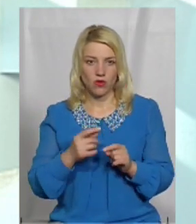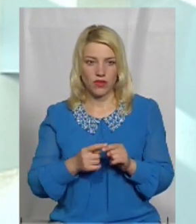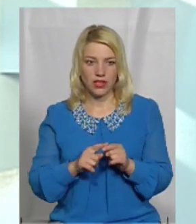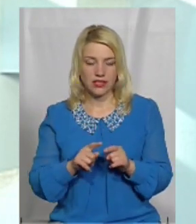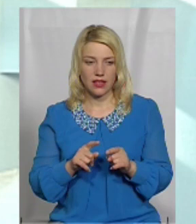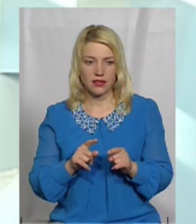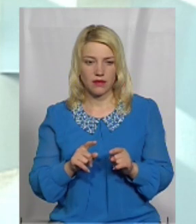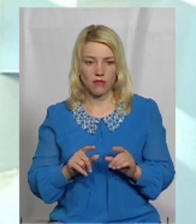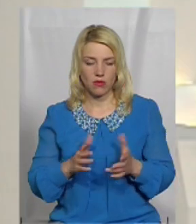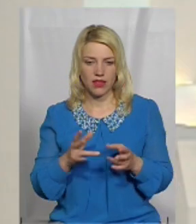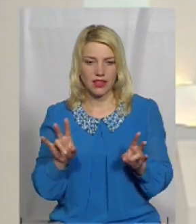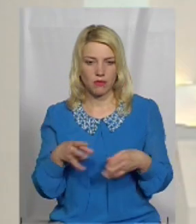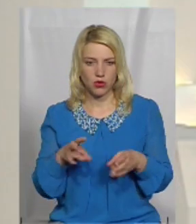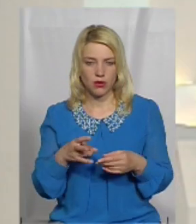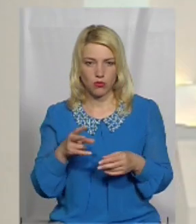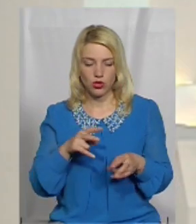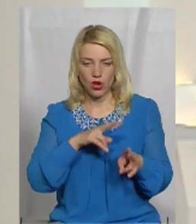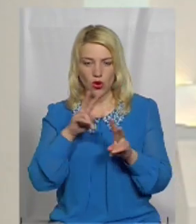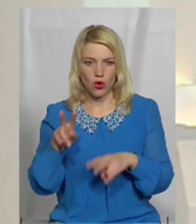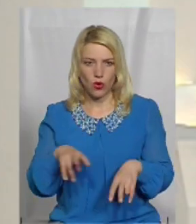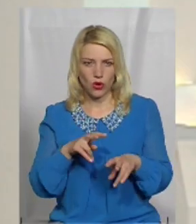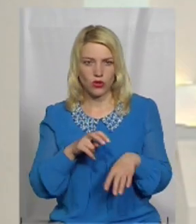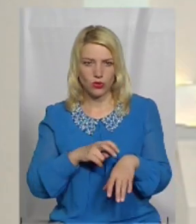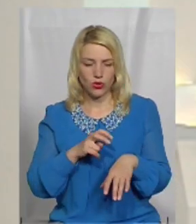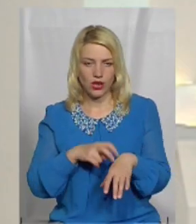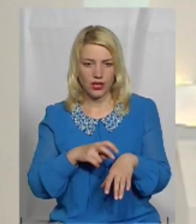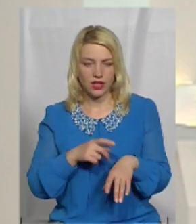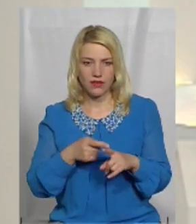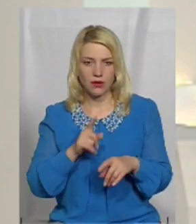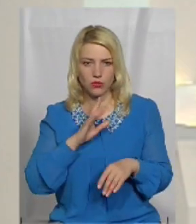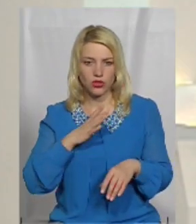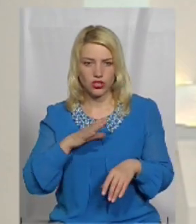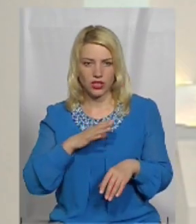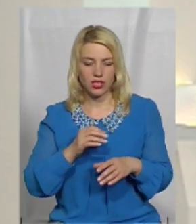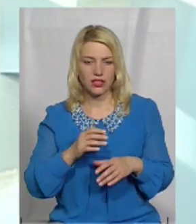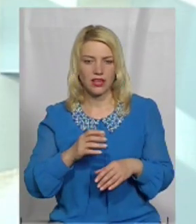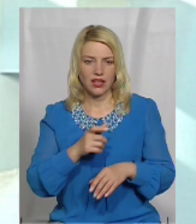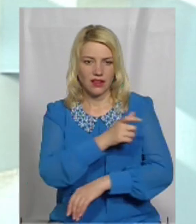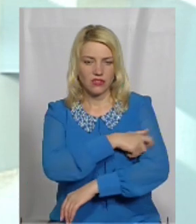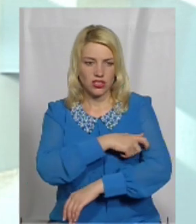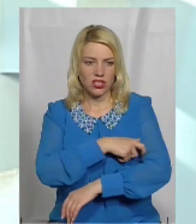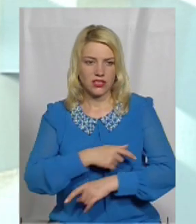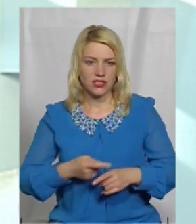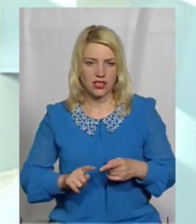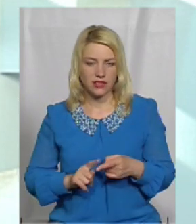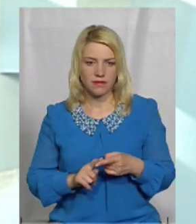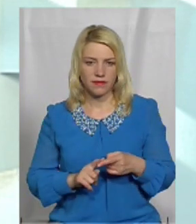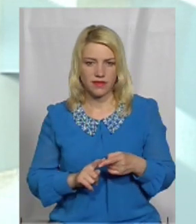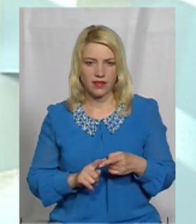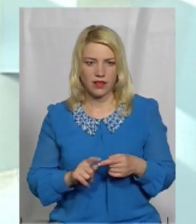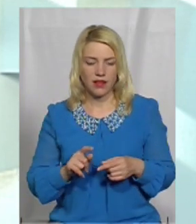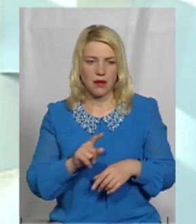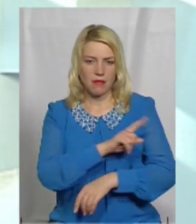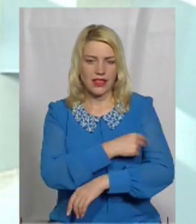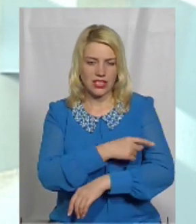даний момент не потребує огляду лікаря і він не буде чекати в черзі, він може підійти до медичної сестри, з відома лікаря, медична